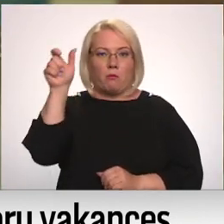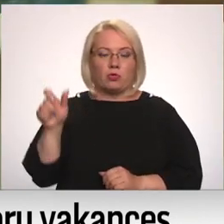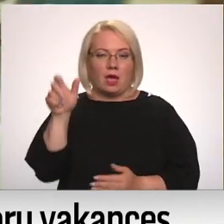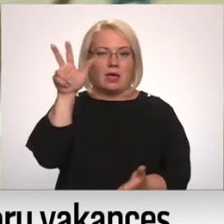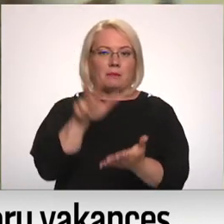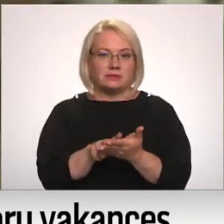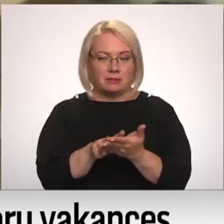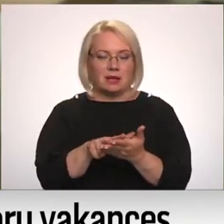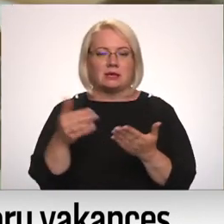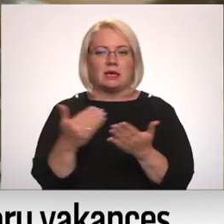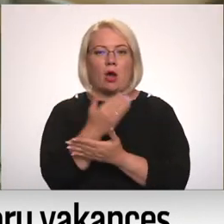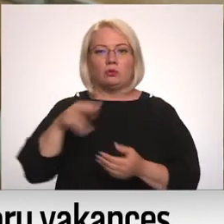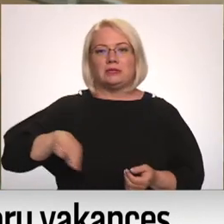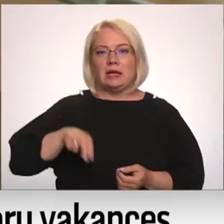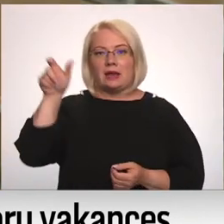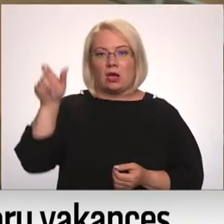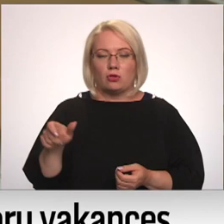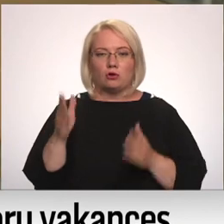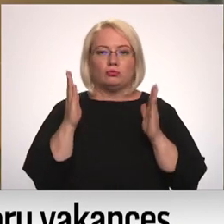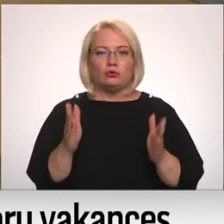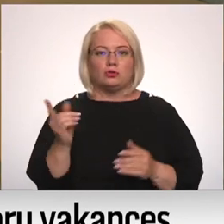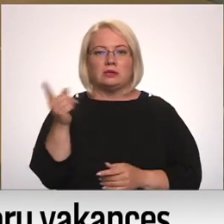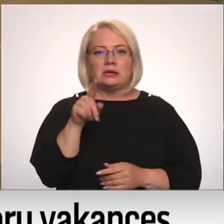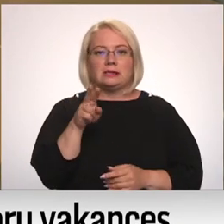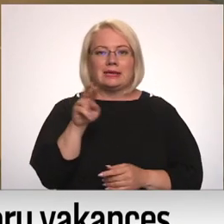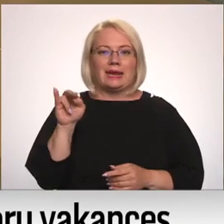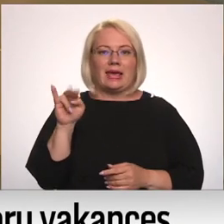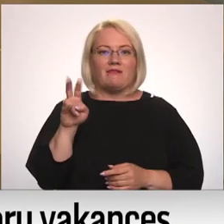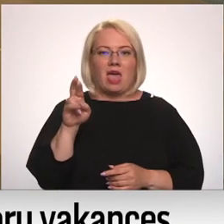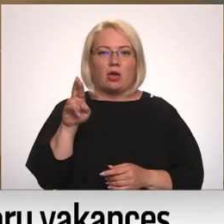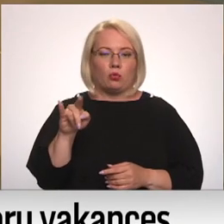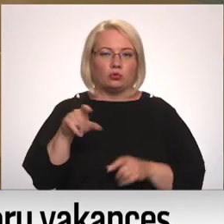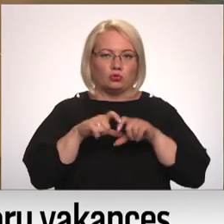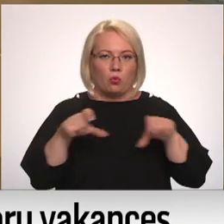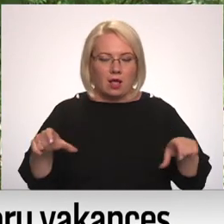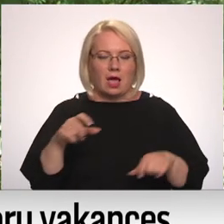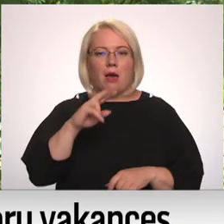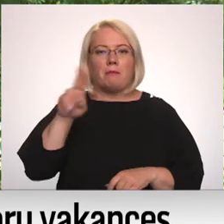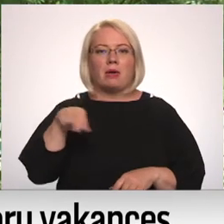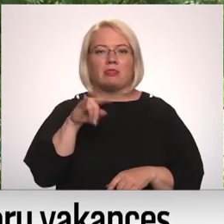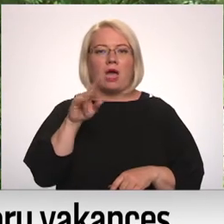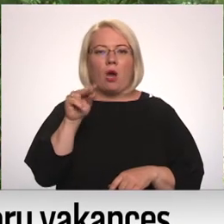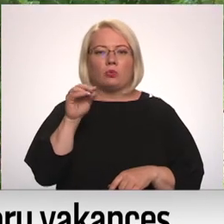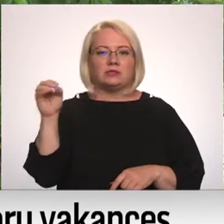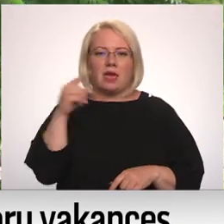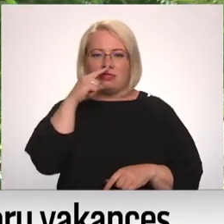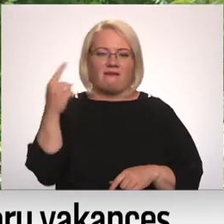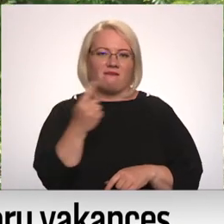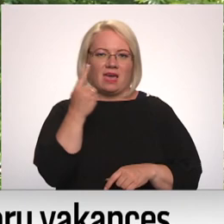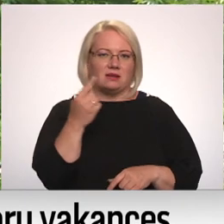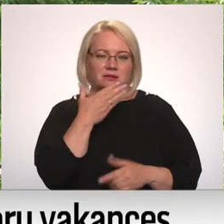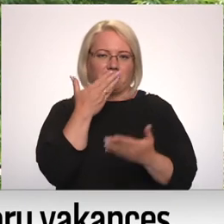direktors būšot atrasts tikai Skrīver vidusskolai. Uz vietu Daudzesē nesot pieteicies neviens pretendents, savukārt